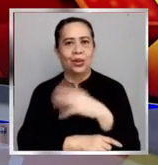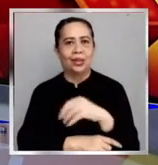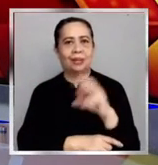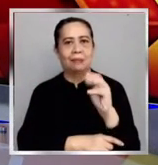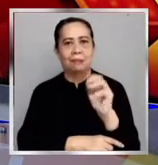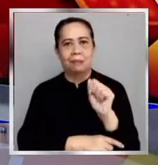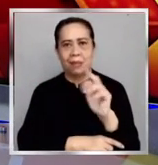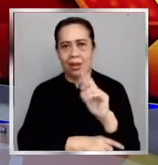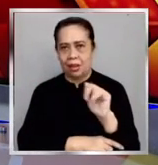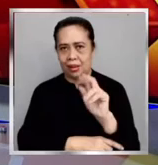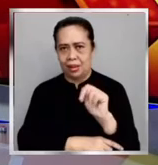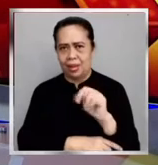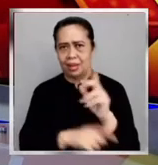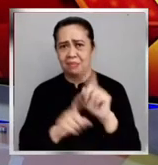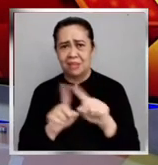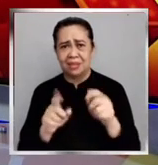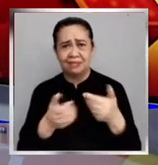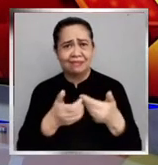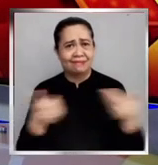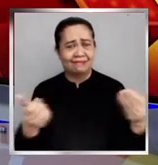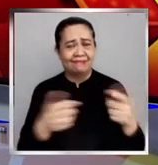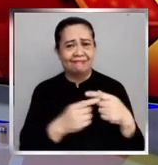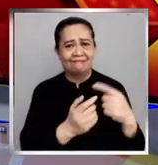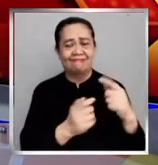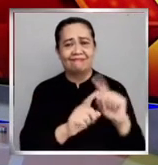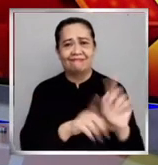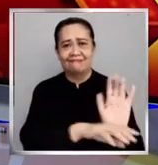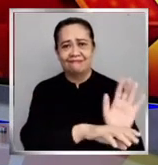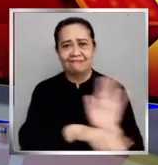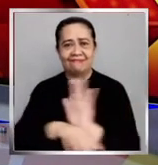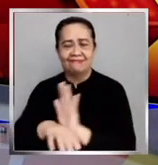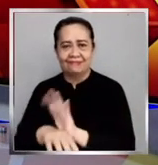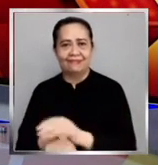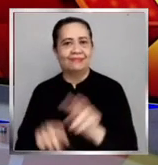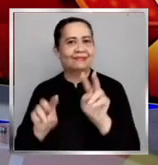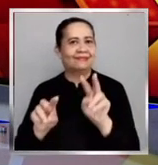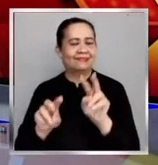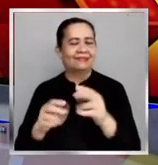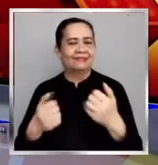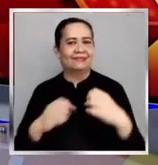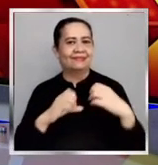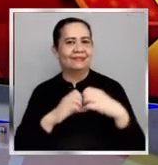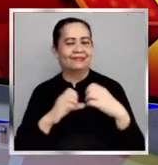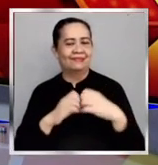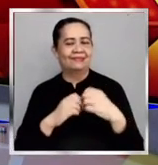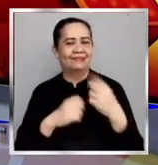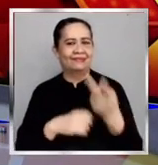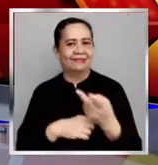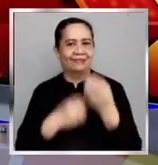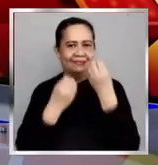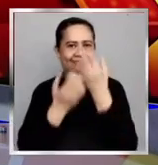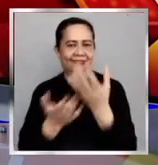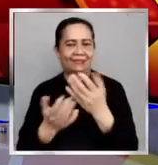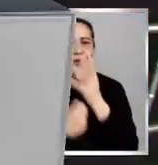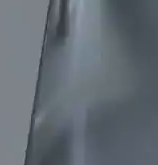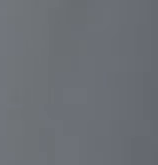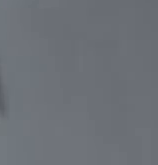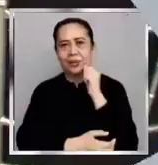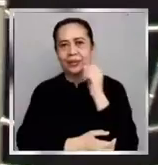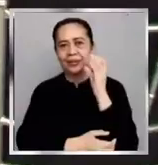sa maghihiwalay na proyekto yan. Ang mga abangan sa Kapuso Royal Couple, ito-chika sa atin ni Aubrey Carampel.